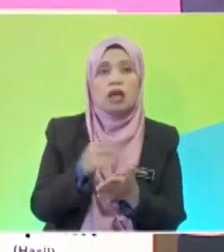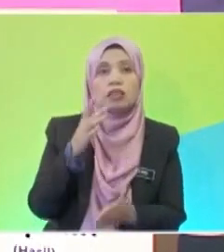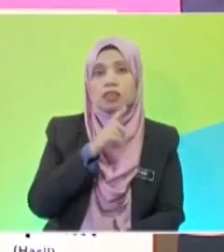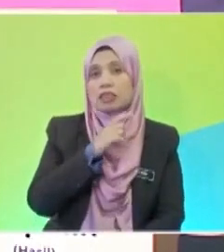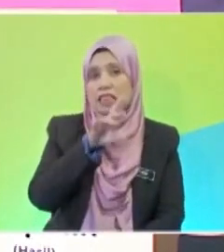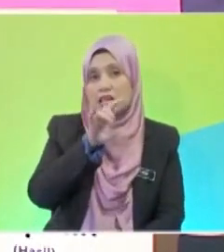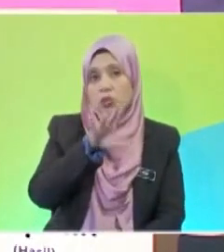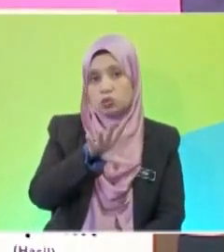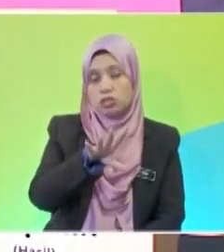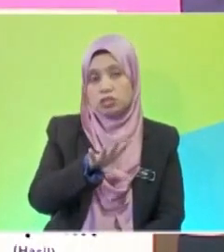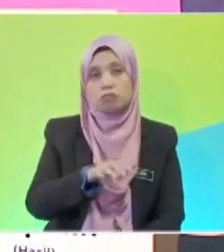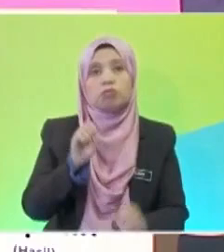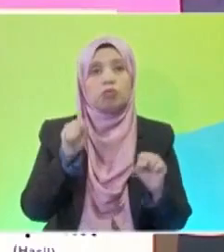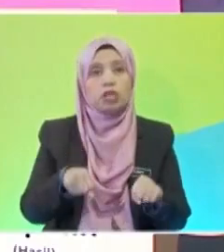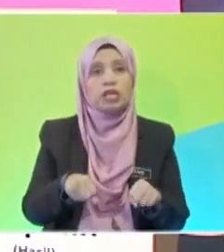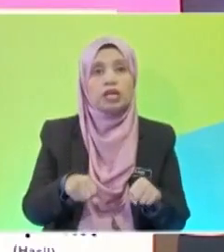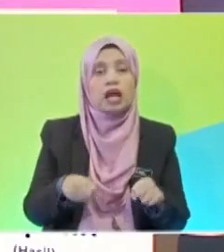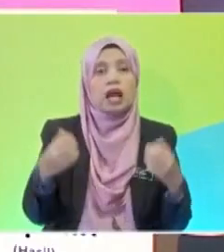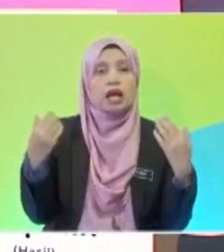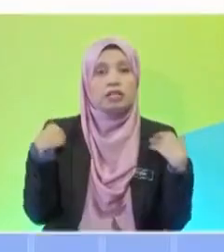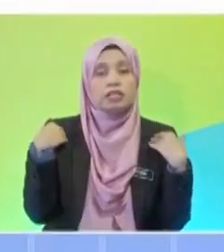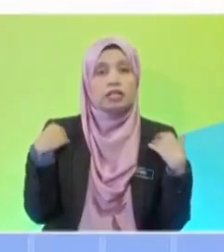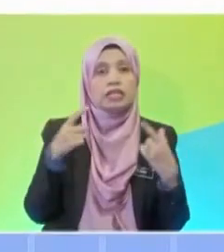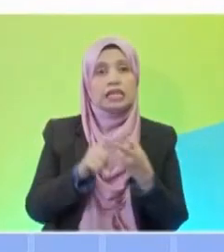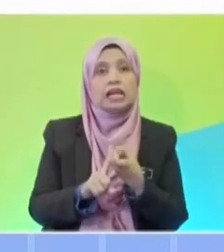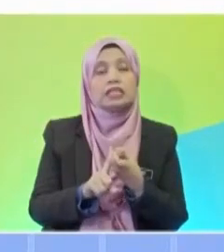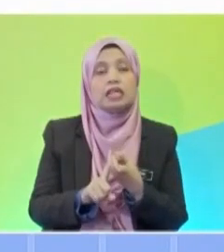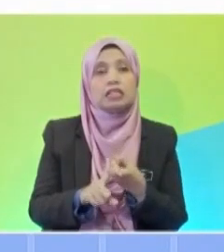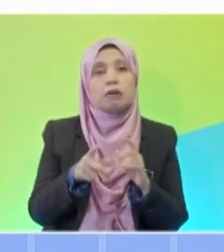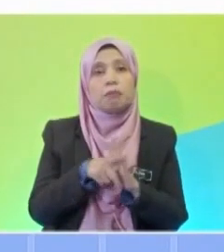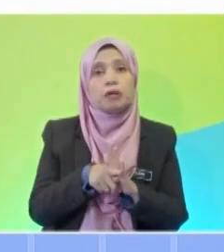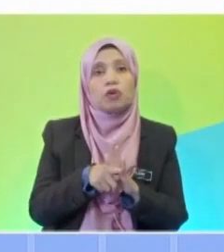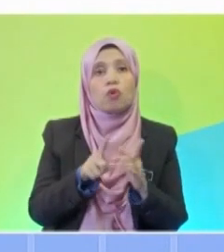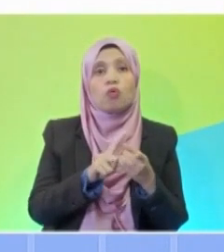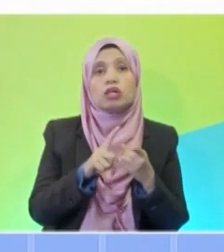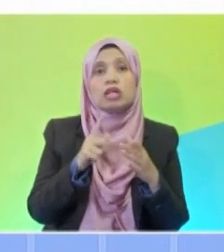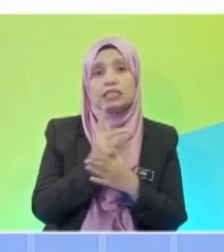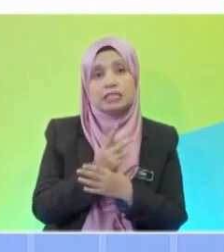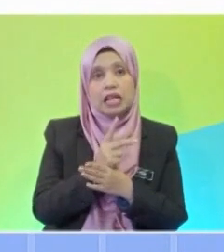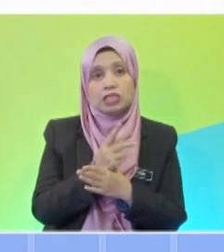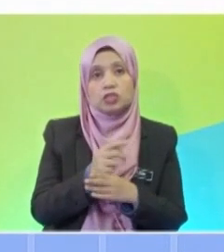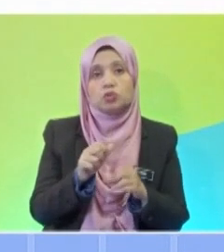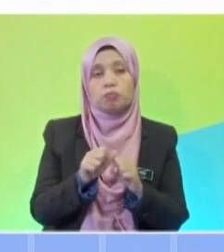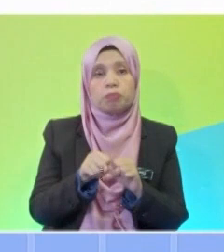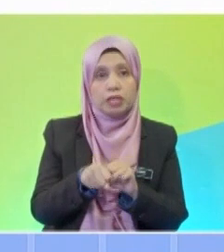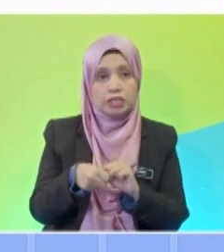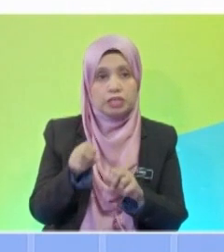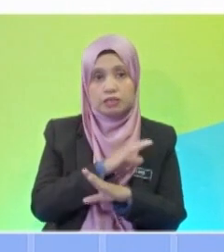dengan akta ini, Nisa, mereka boleh wujudkan ikatan perkongsian. Baik. Supaya tak bergaduhlah. Contoh kalau